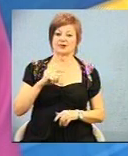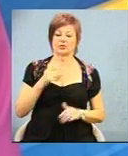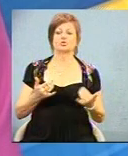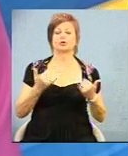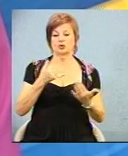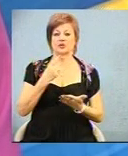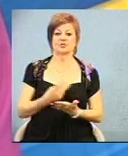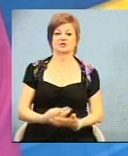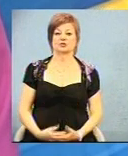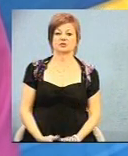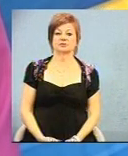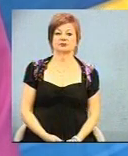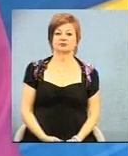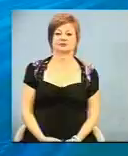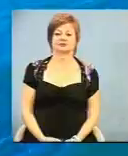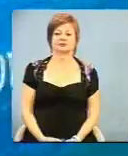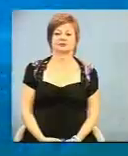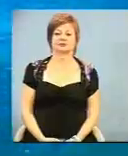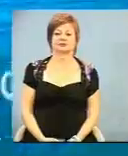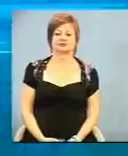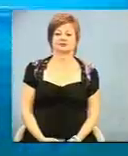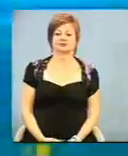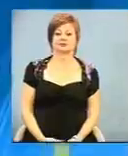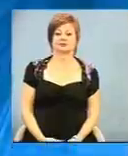Сьогодні у випуску про таке.